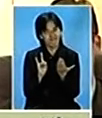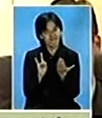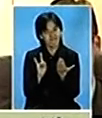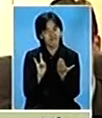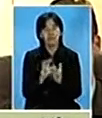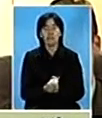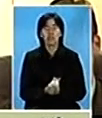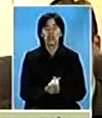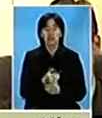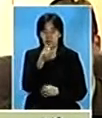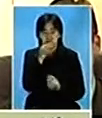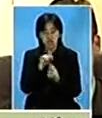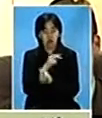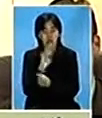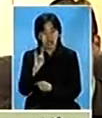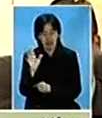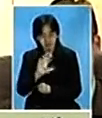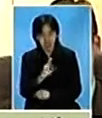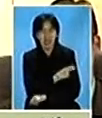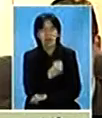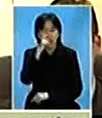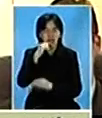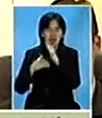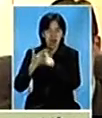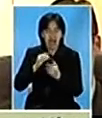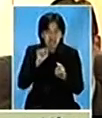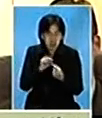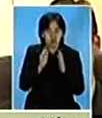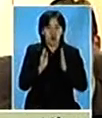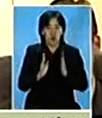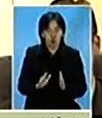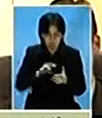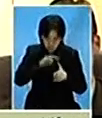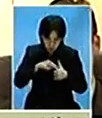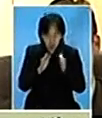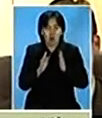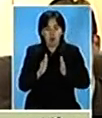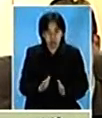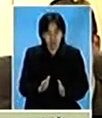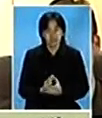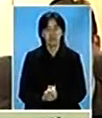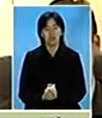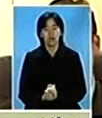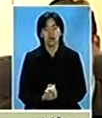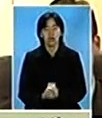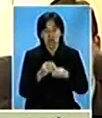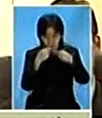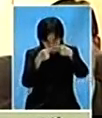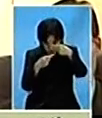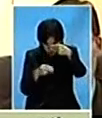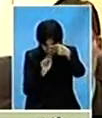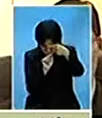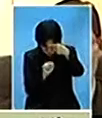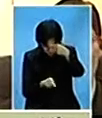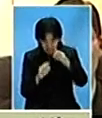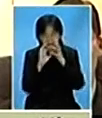ราไม่ได้วิชาชีพสัตว์นี่ครับเราวิชาชีพการแพทย์แผนไทยที่เกี่ยวกับมนุษย์ซึ่งคำ definition ของเราเกี่ยวกับมนุษย์หมดเลยเพราะงั้นเราถึ